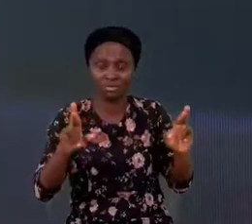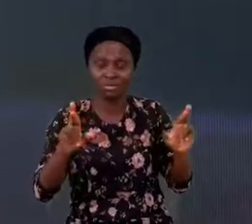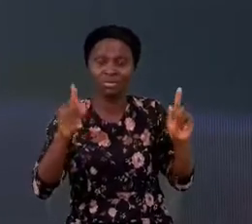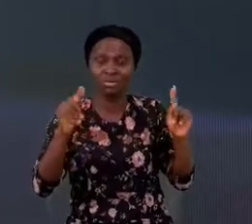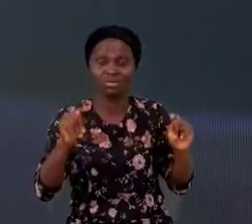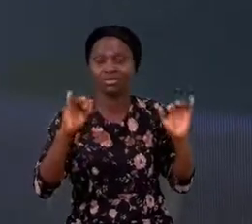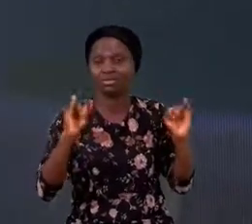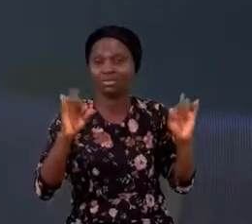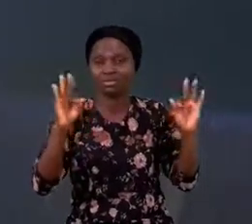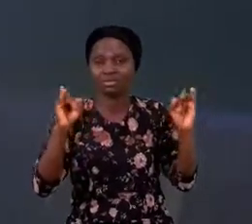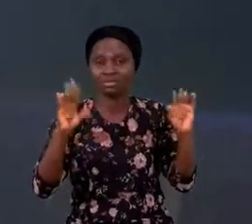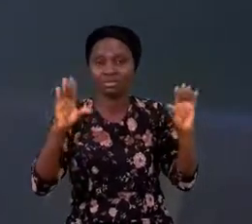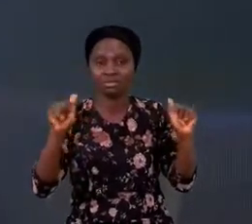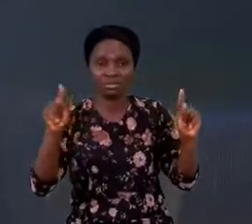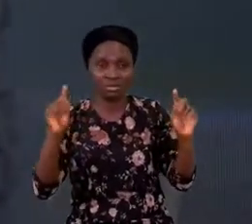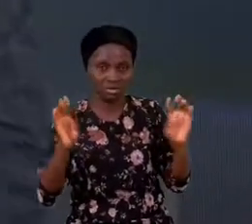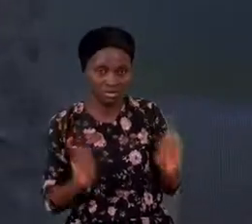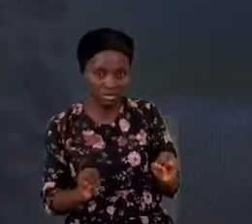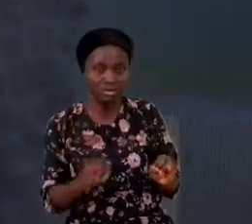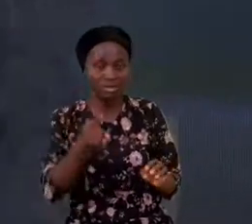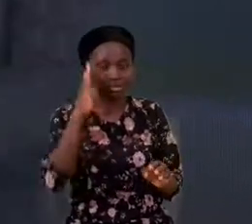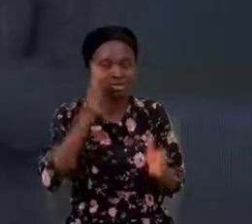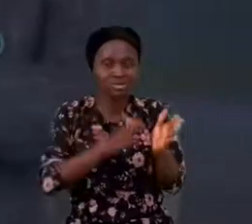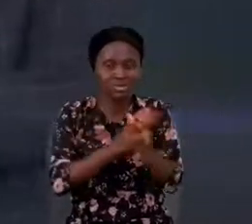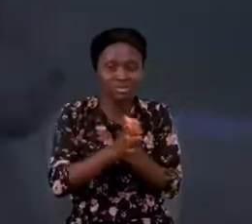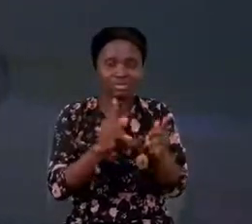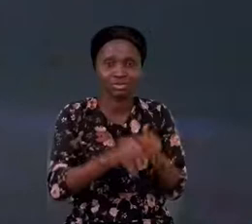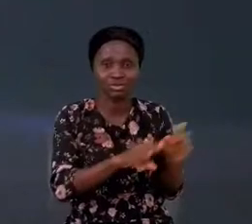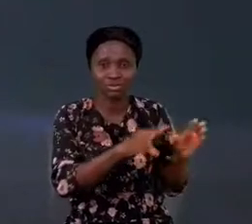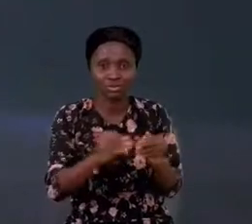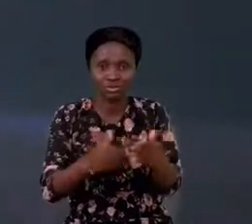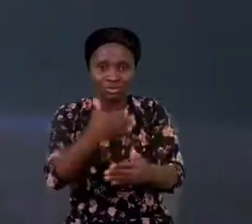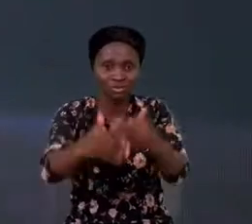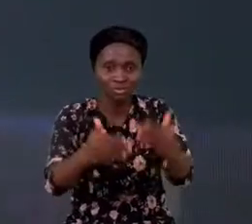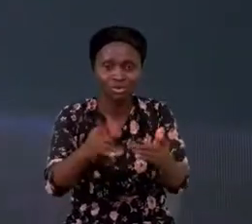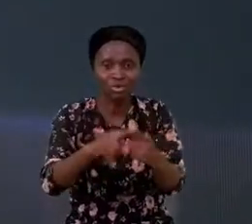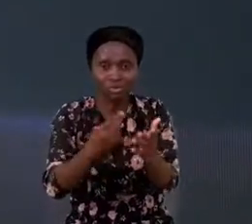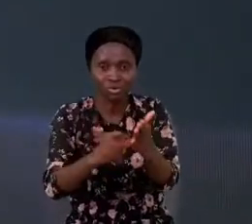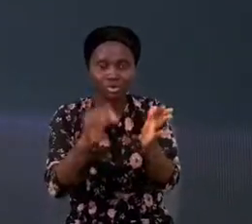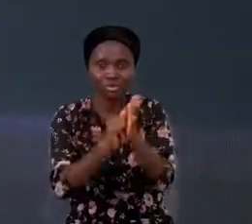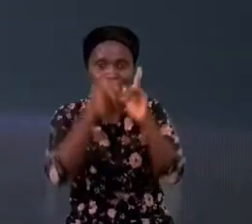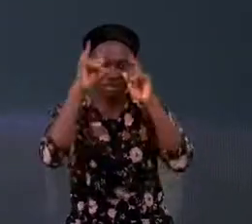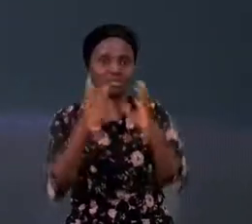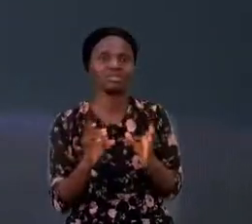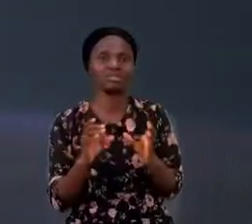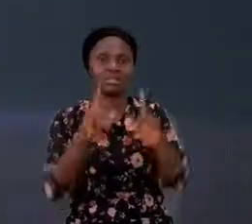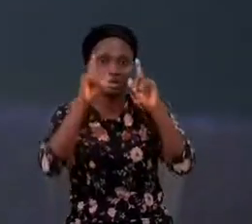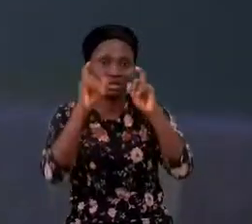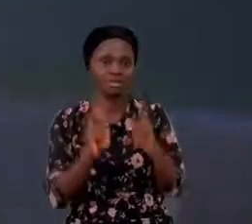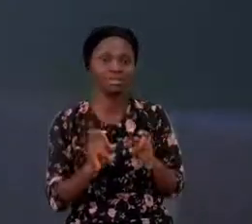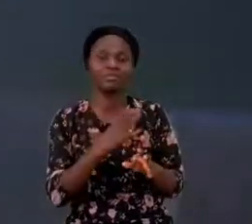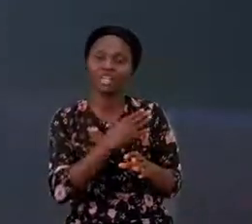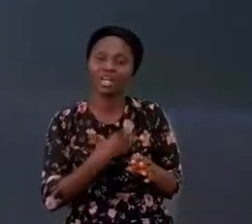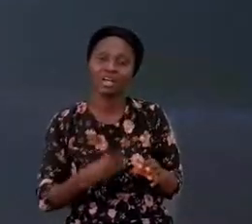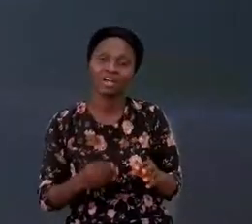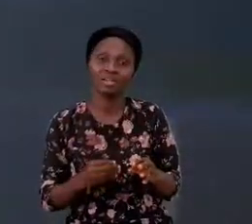tu prends ça comme la planche et tu apprends pour être excellent. Et on dit, si tu